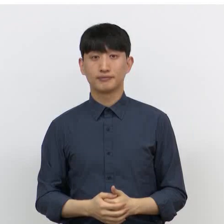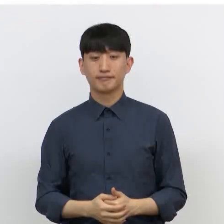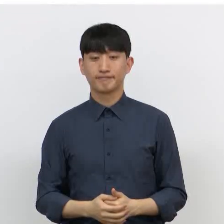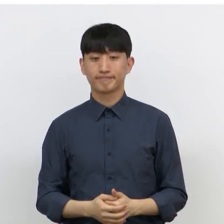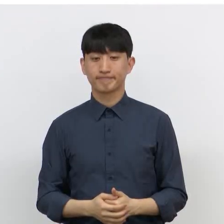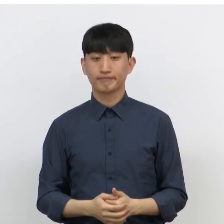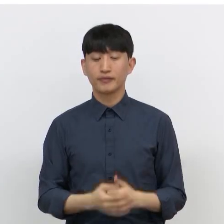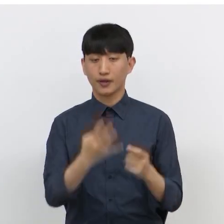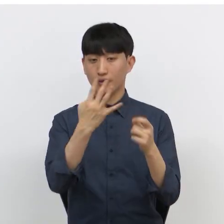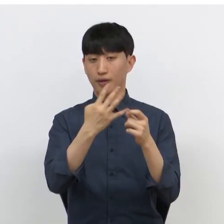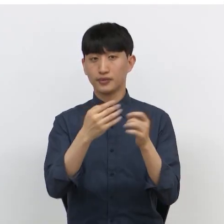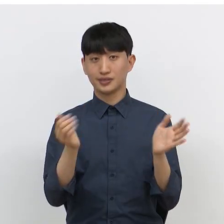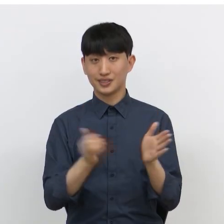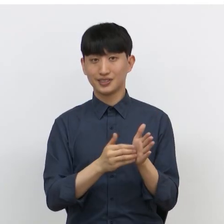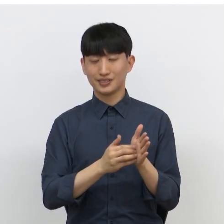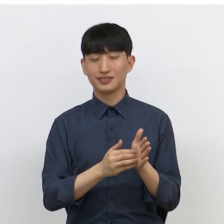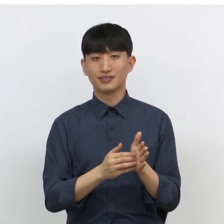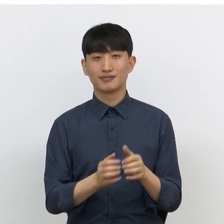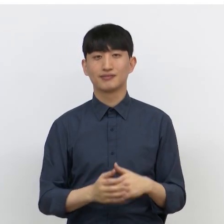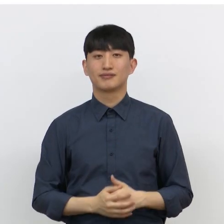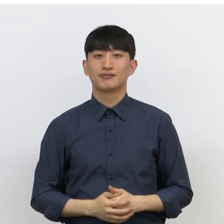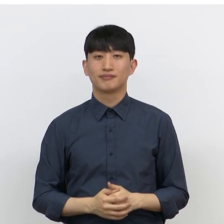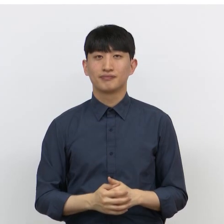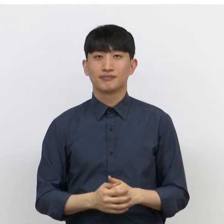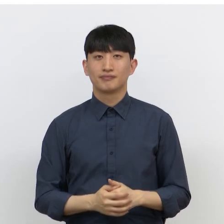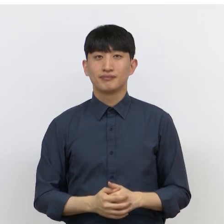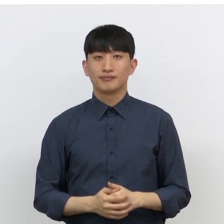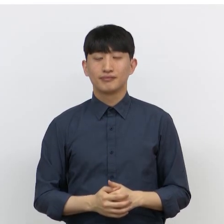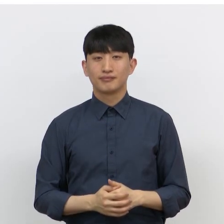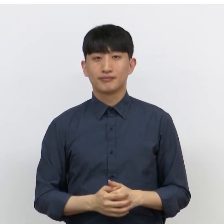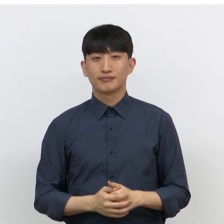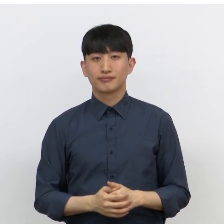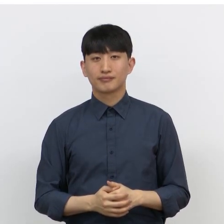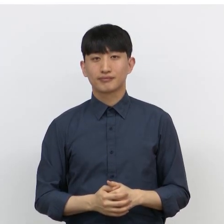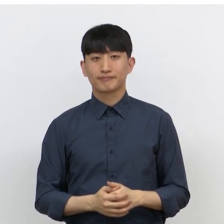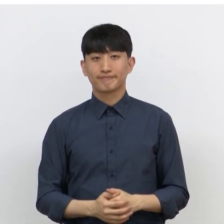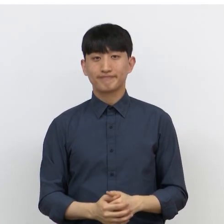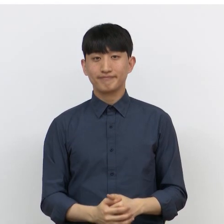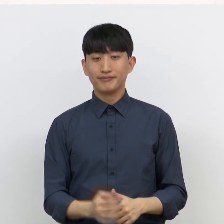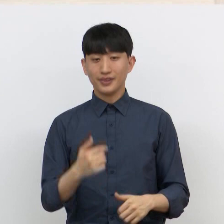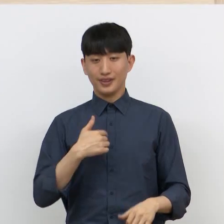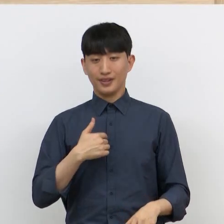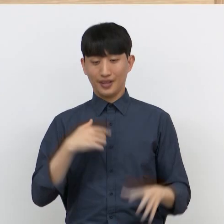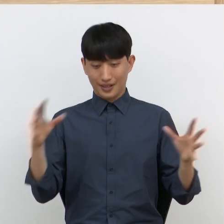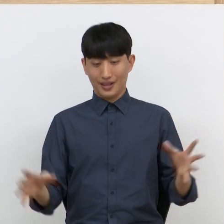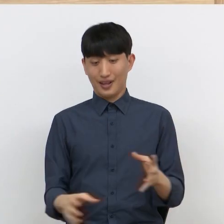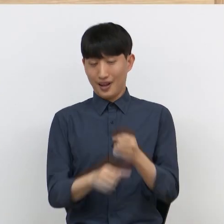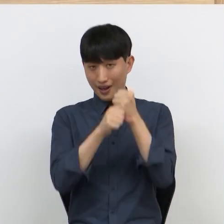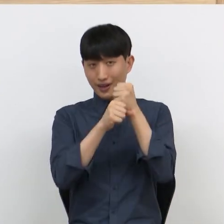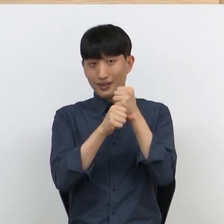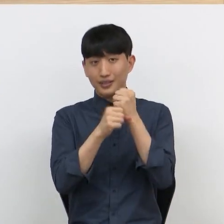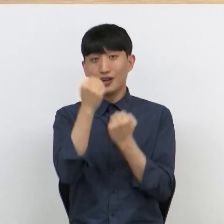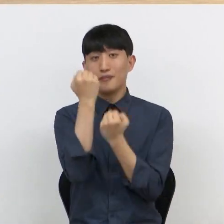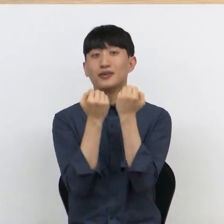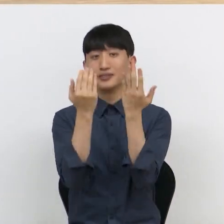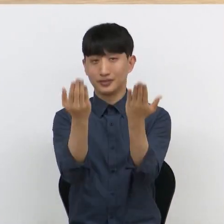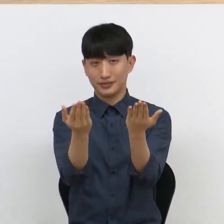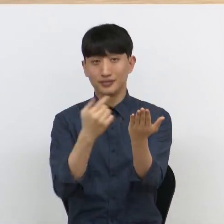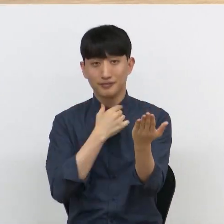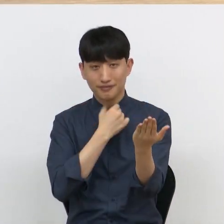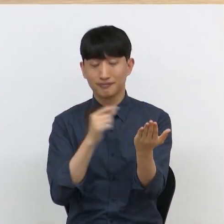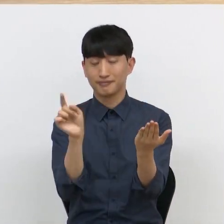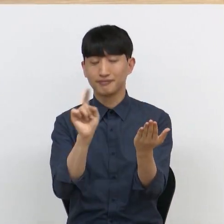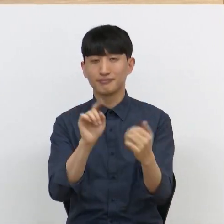네 번째까지 제가 준비했네요. 자, 그래서 제가 지금까지 준비한 건 이거고요. 마지막으로 제가 설명을 드리고